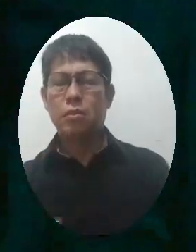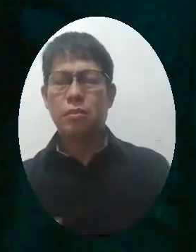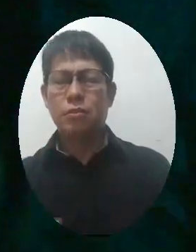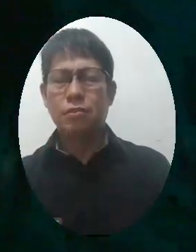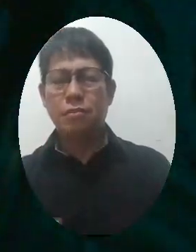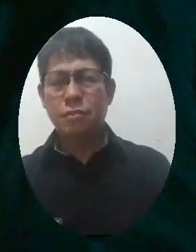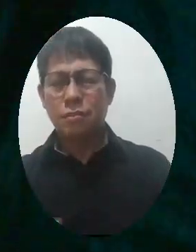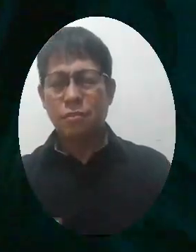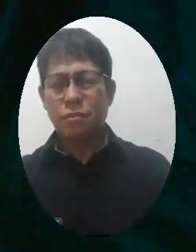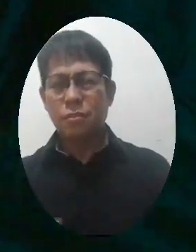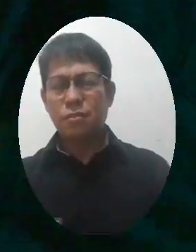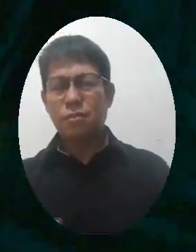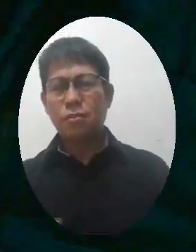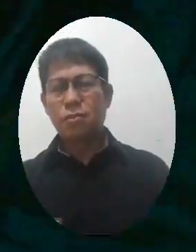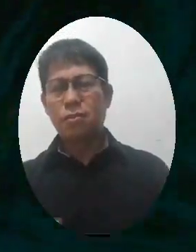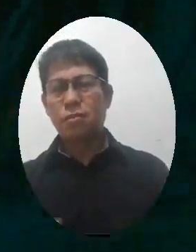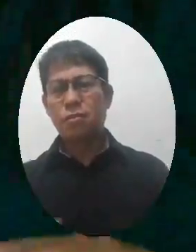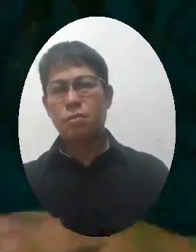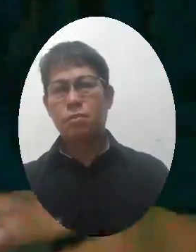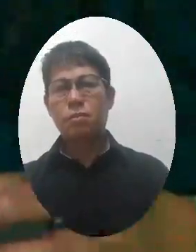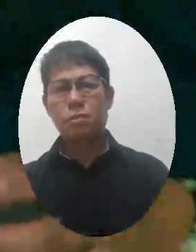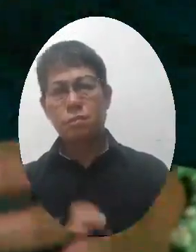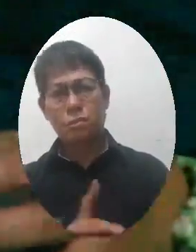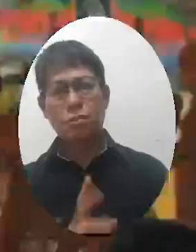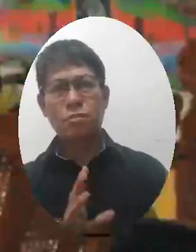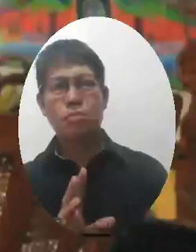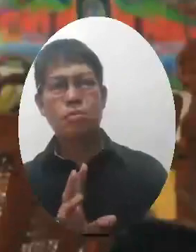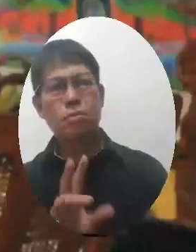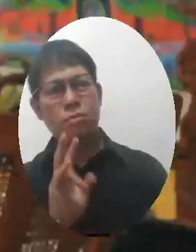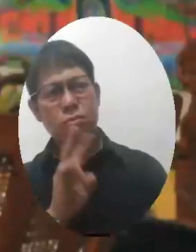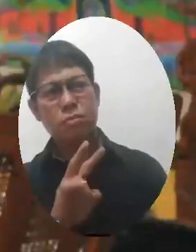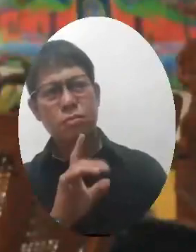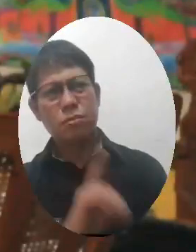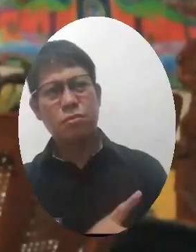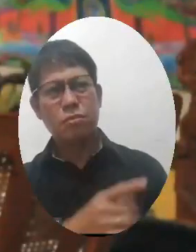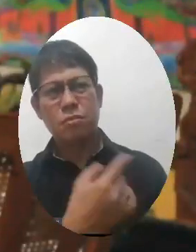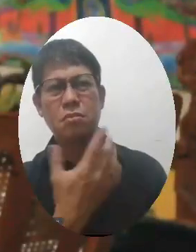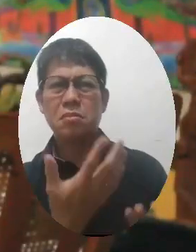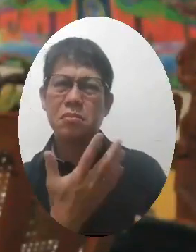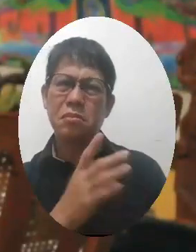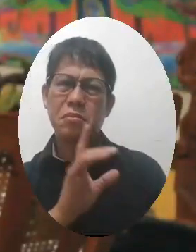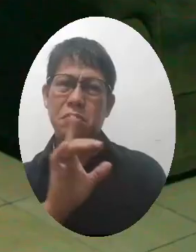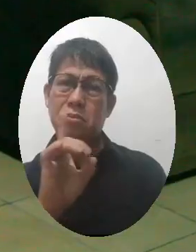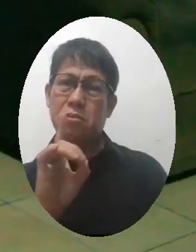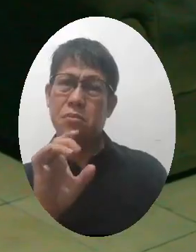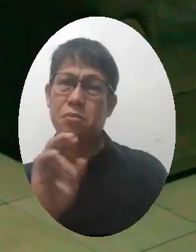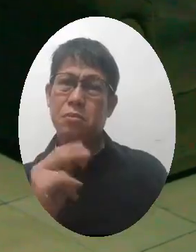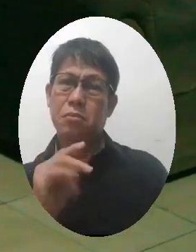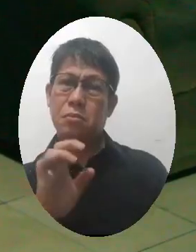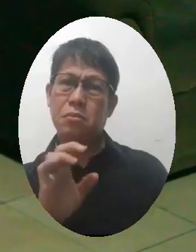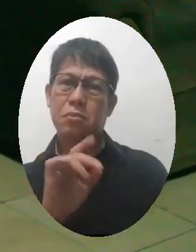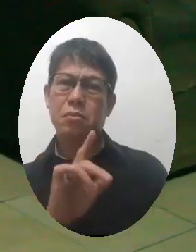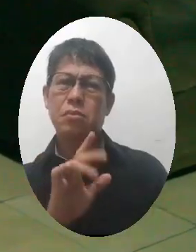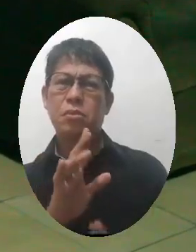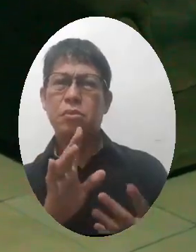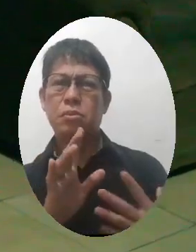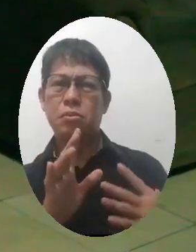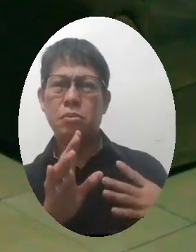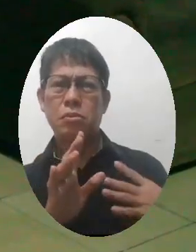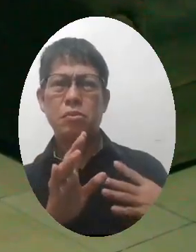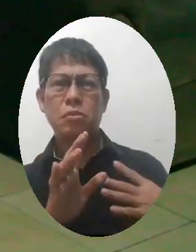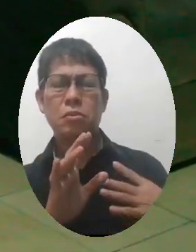kailan. Nung una, dinala sa doktor, posibleng dengue raw ang sakit ng bata. Tapos, hindi